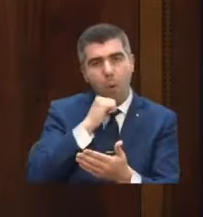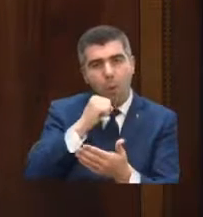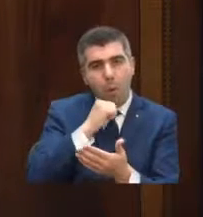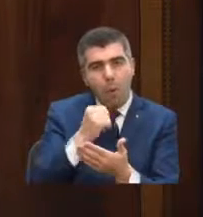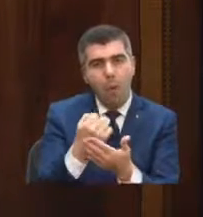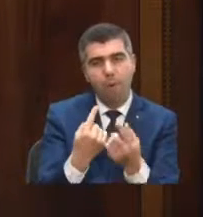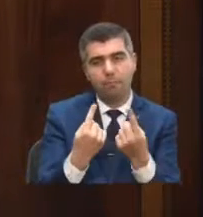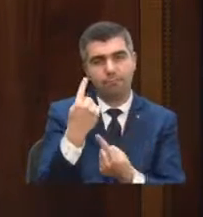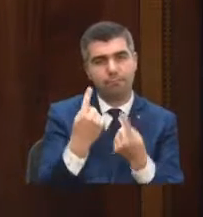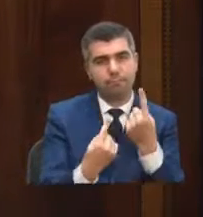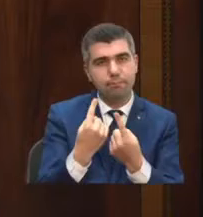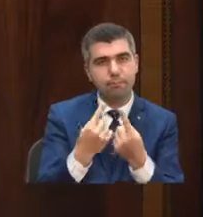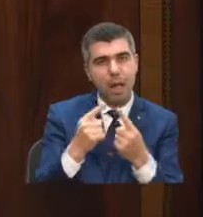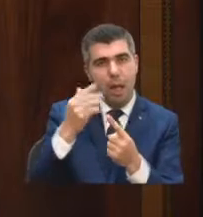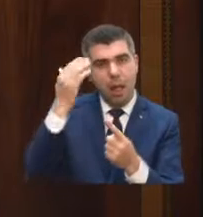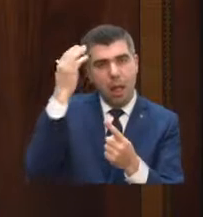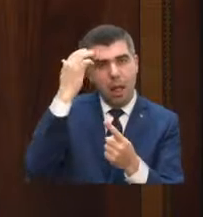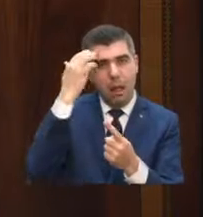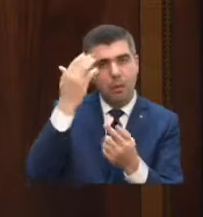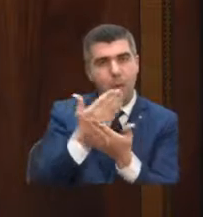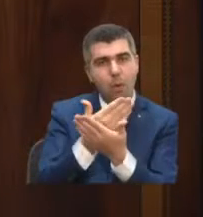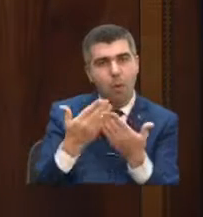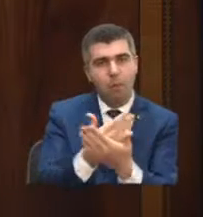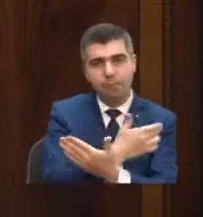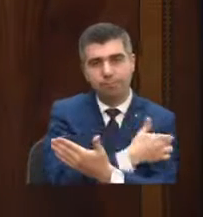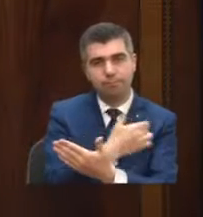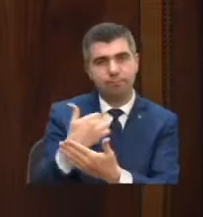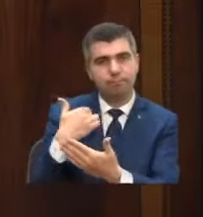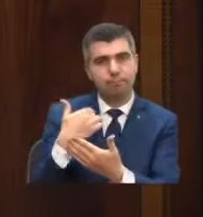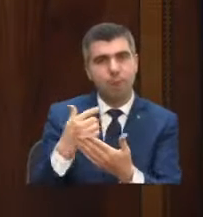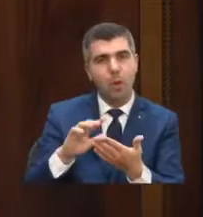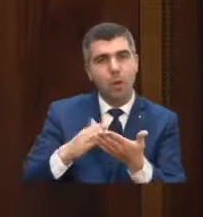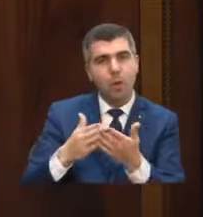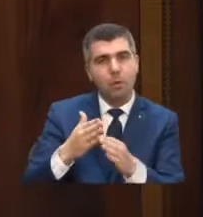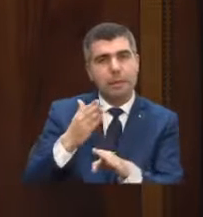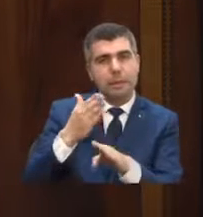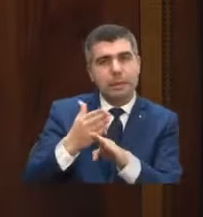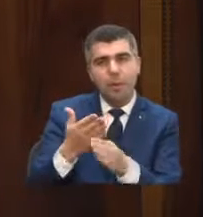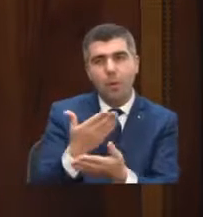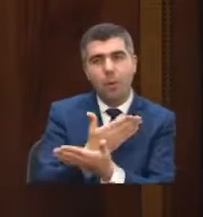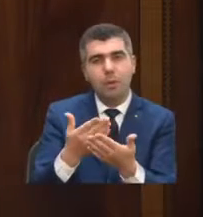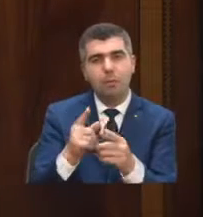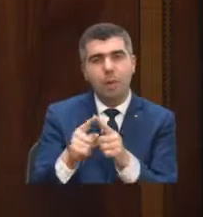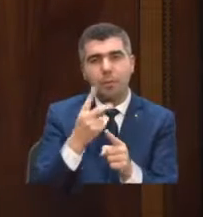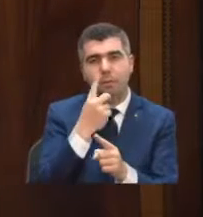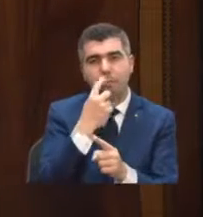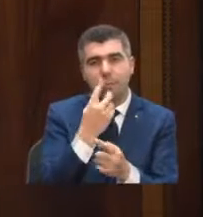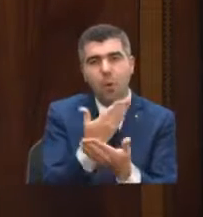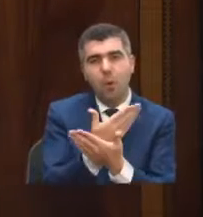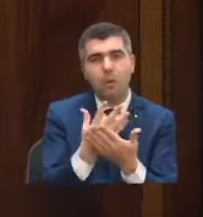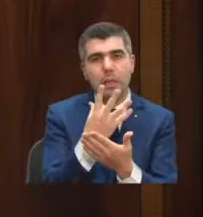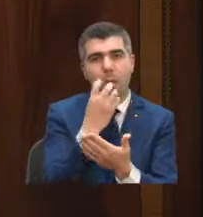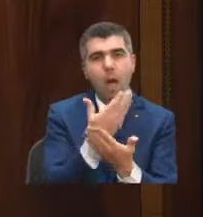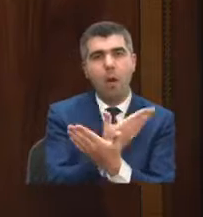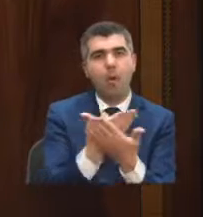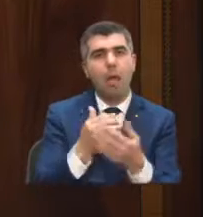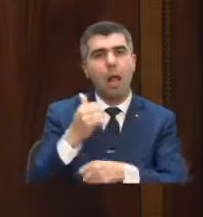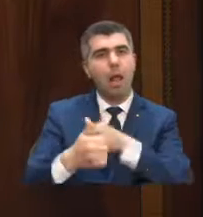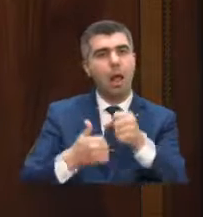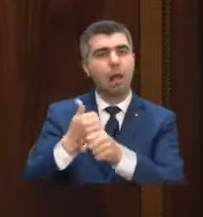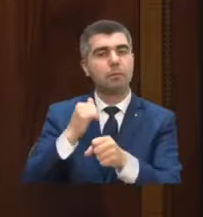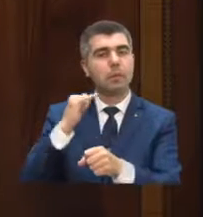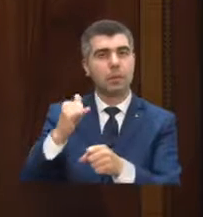تيكون جاف، الصداع والألم في العضلات في المفاصل، التهاب الحلق، سيلة الأنف، كلشي كيعرف هادشي سنويا وكيوقع له.